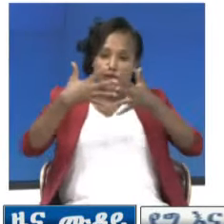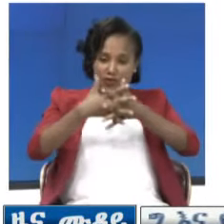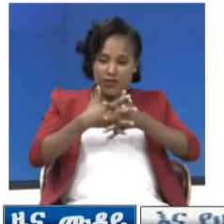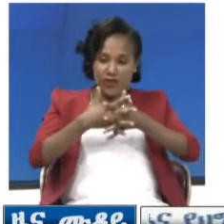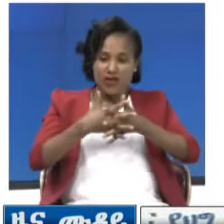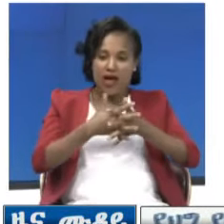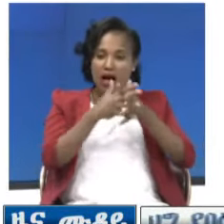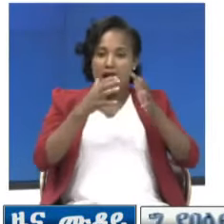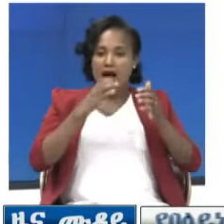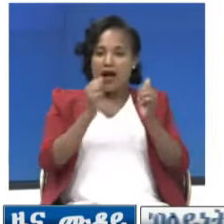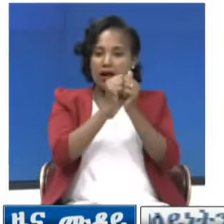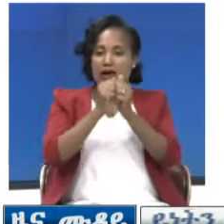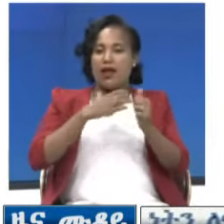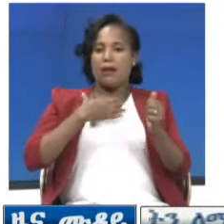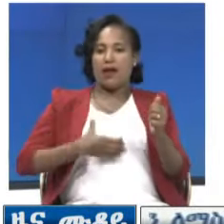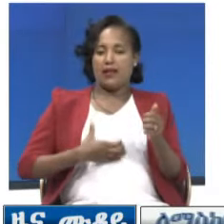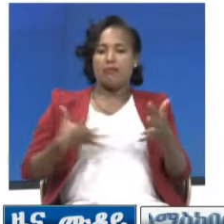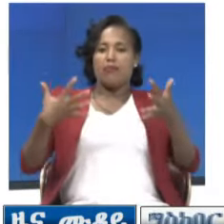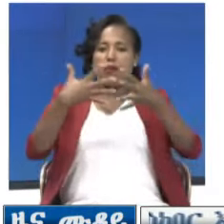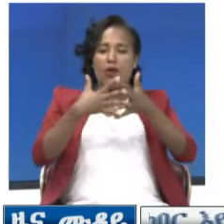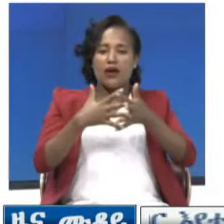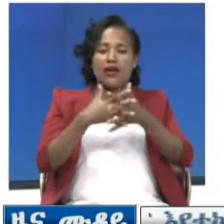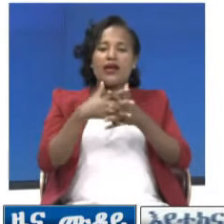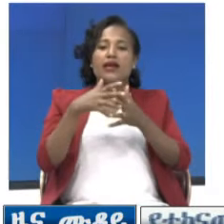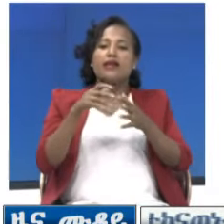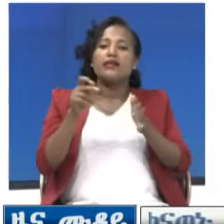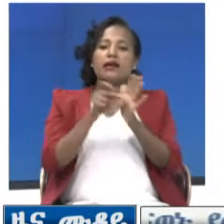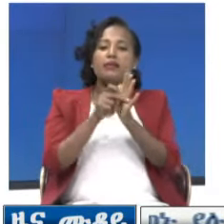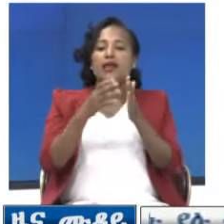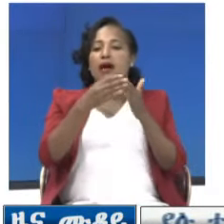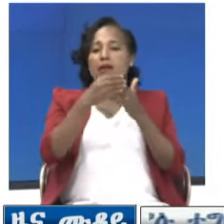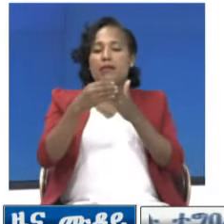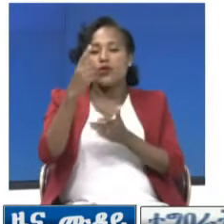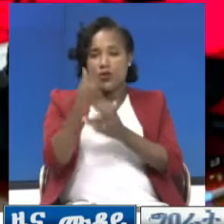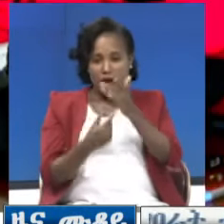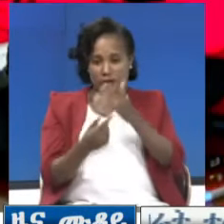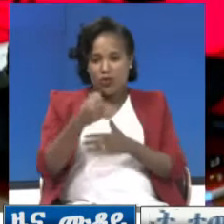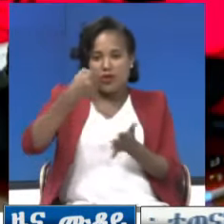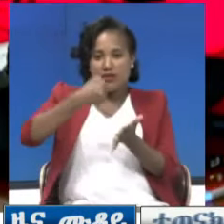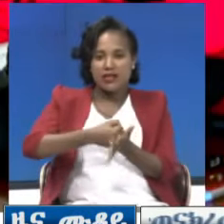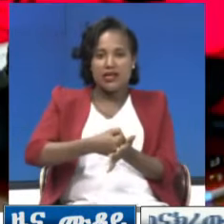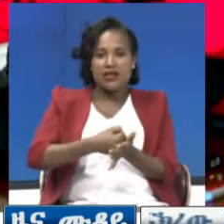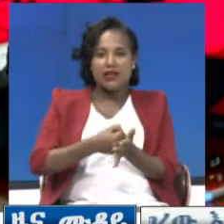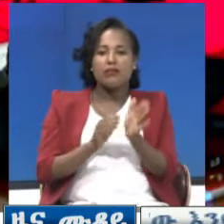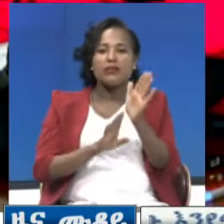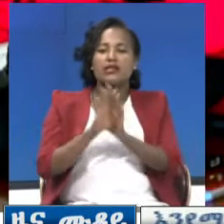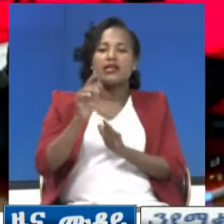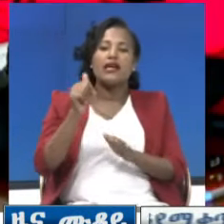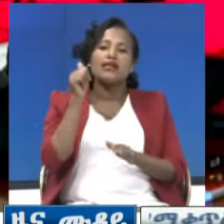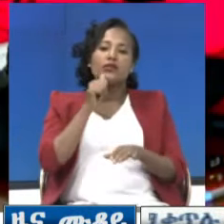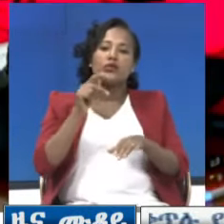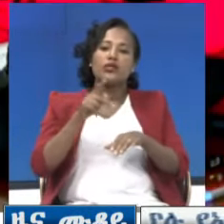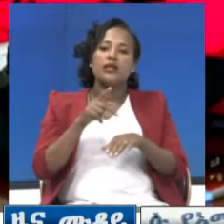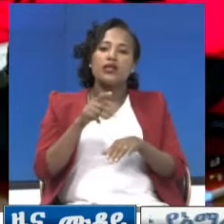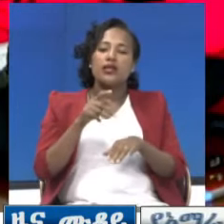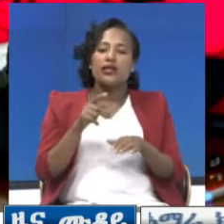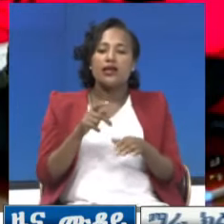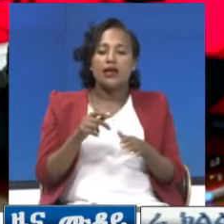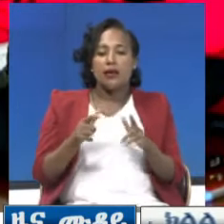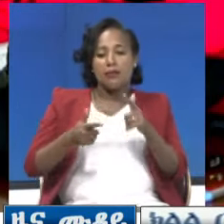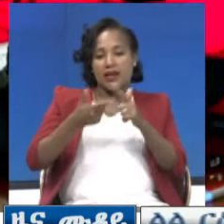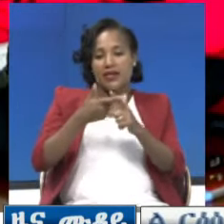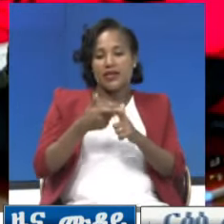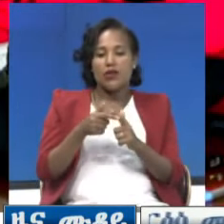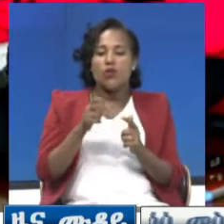አጋር አባላትን በማዋሃድ የሊጉን ህገ ደንብና መመሪያ ተወያይቶ እንደሚያጸድቅ የብልጽግና ሴቶች ሊግ ምክትል ሊቀመንበር